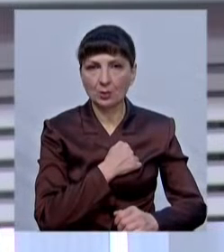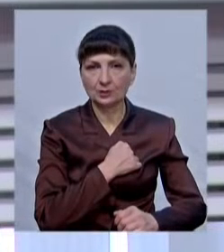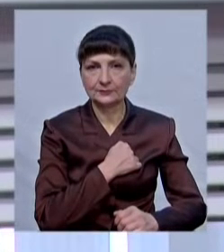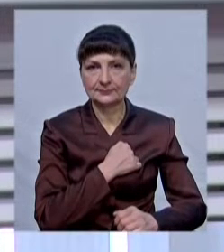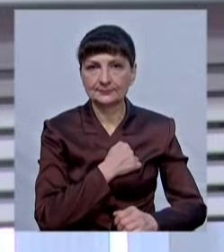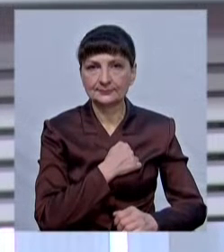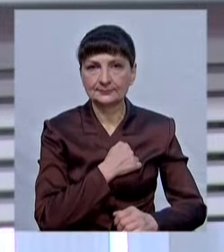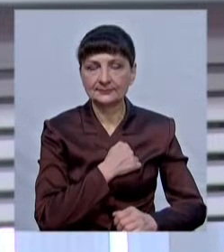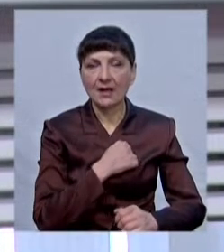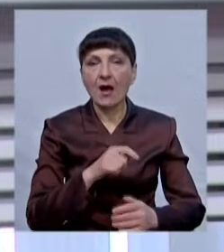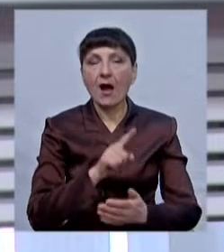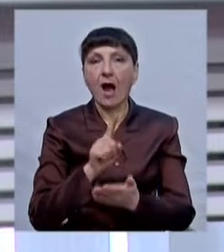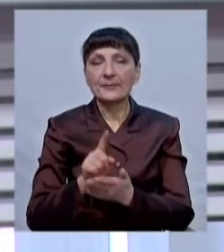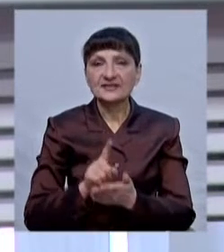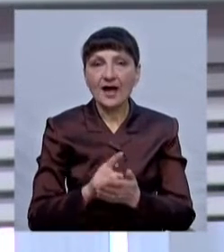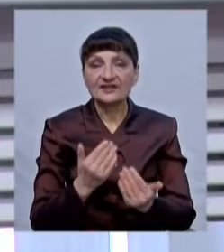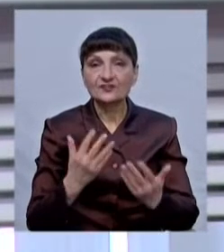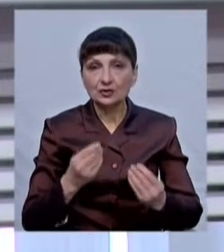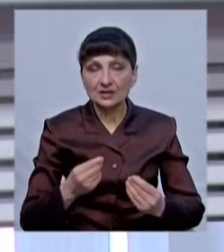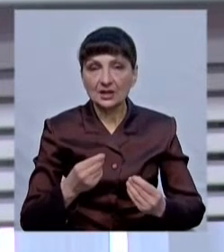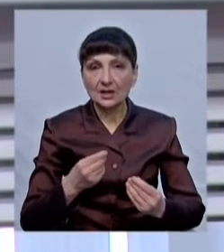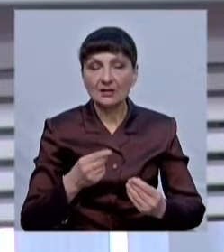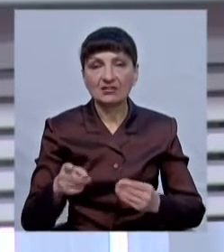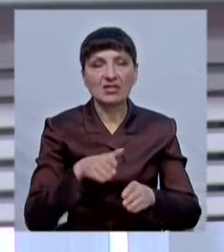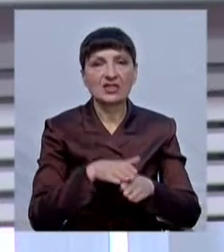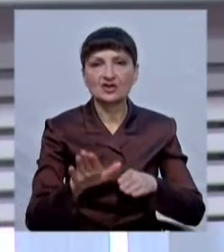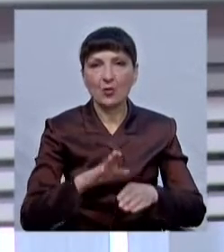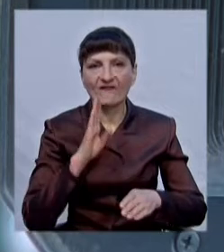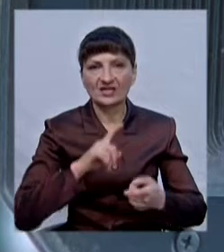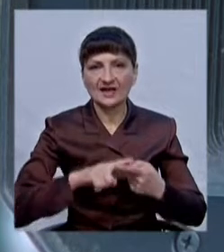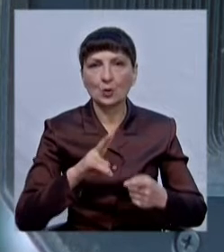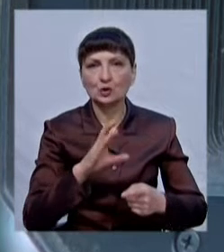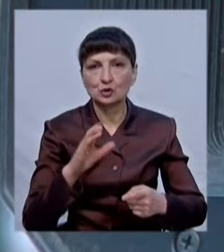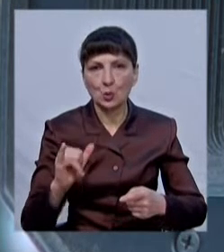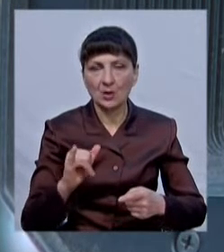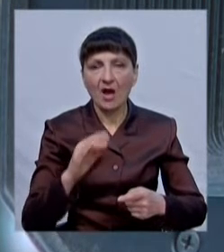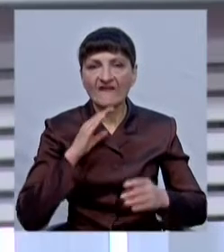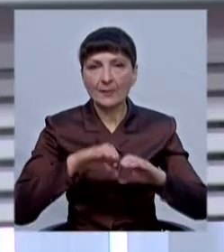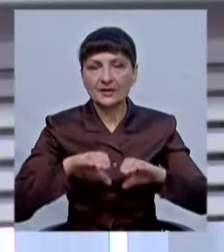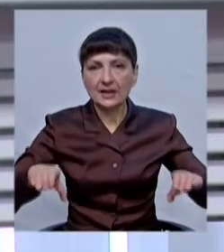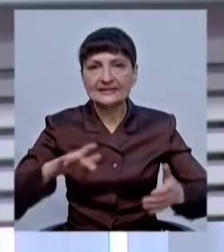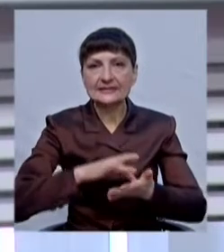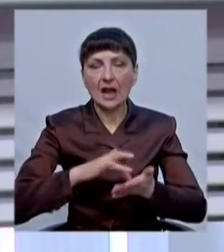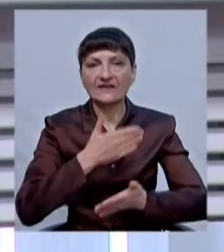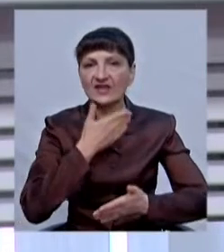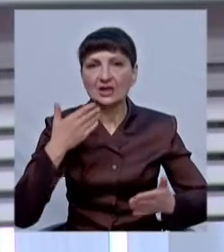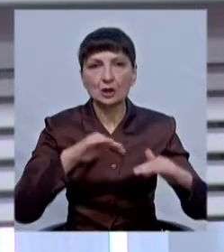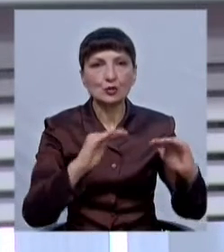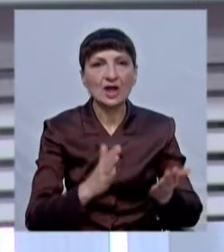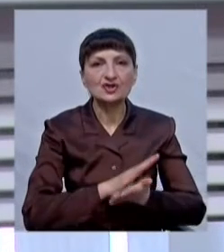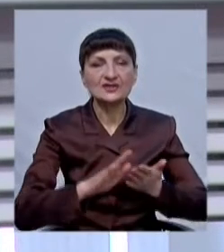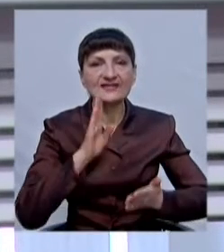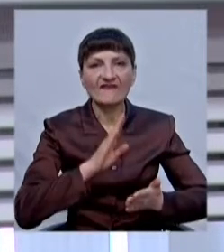к сожалению, обязательства на сегодняшний день РГП и Сельсу не исполнила. Водопровода магистрального нет, резервуара чистой воды нет,